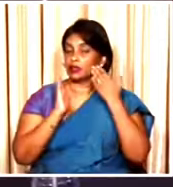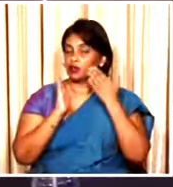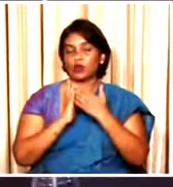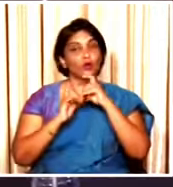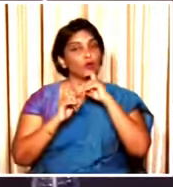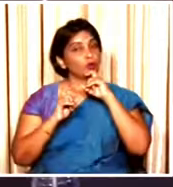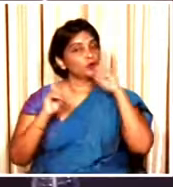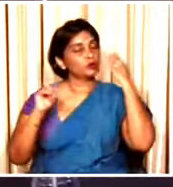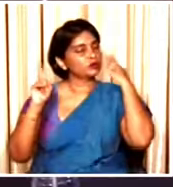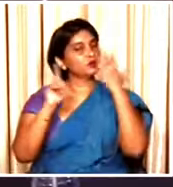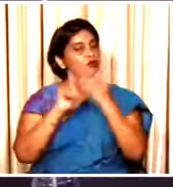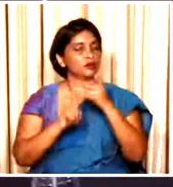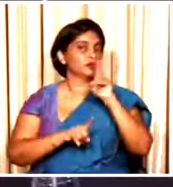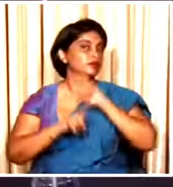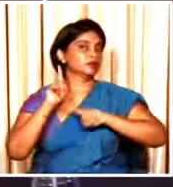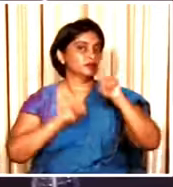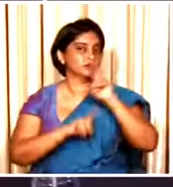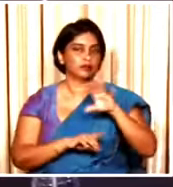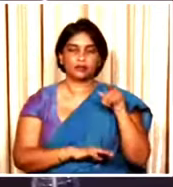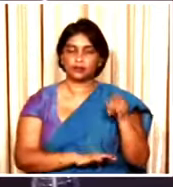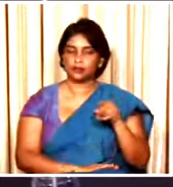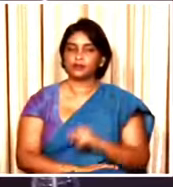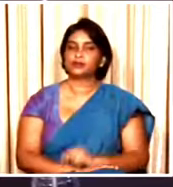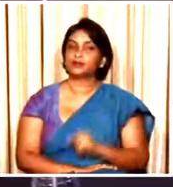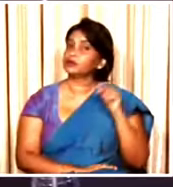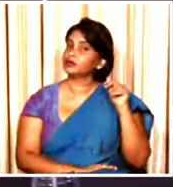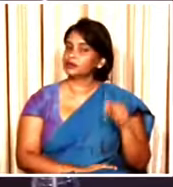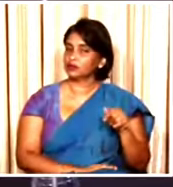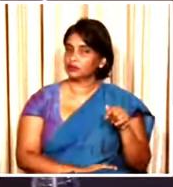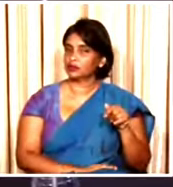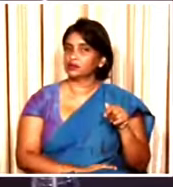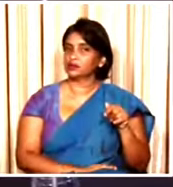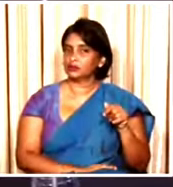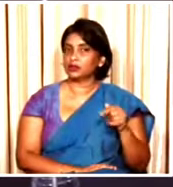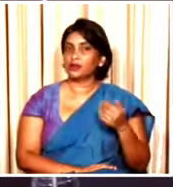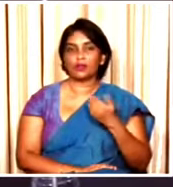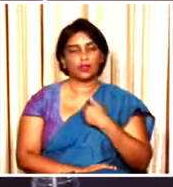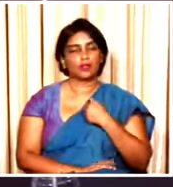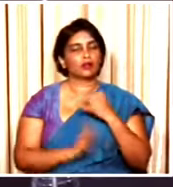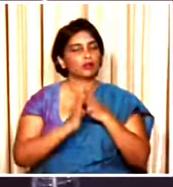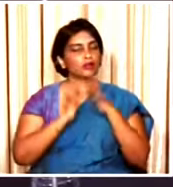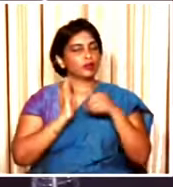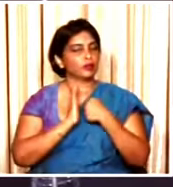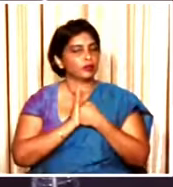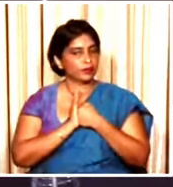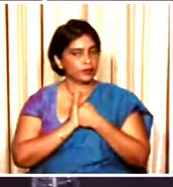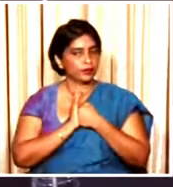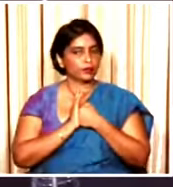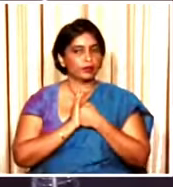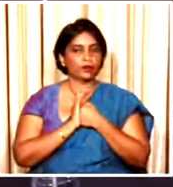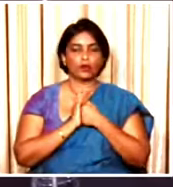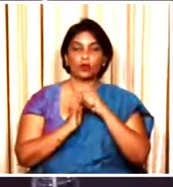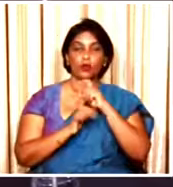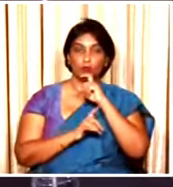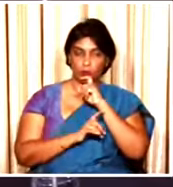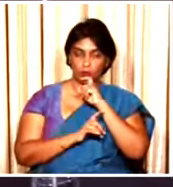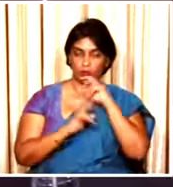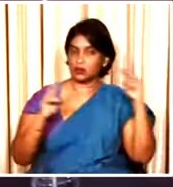ශේෂ්‍රය පිළිබඳව කතා කරන විට අද අපි ඉතාමත් ගරු කරනවා